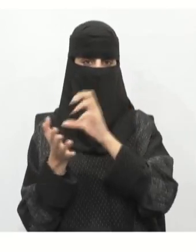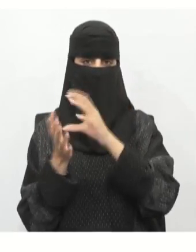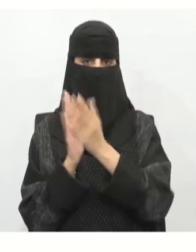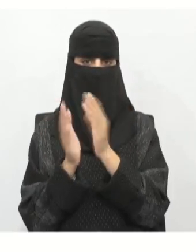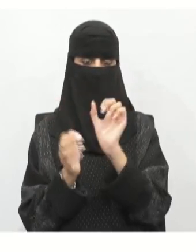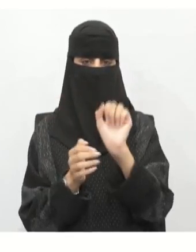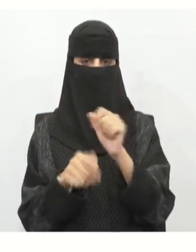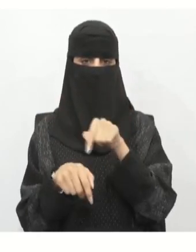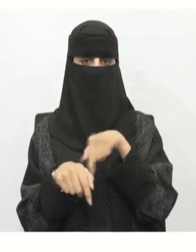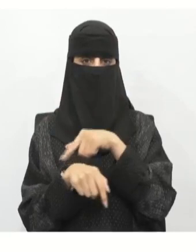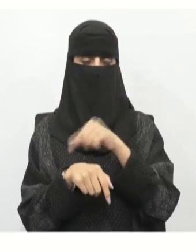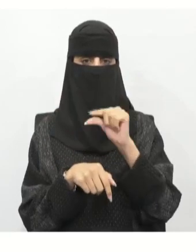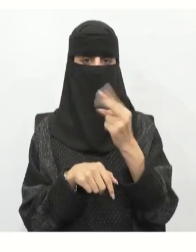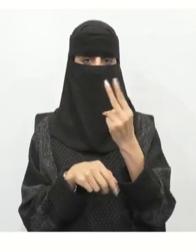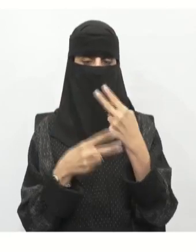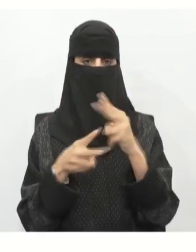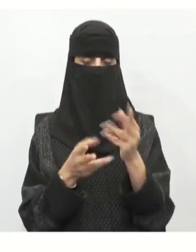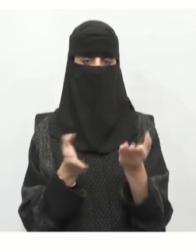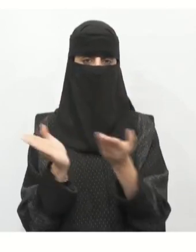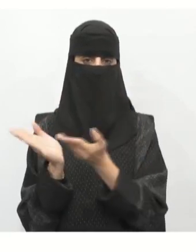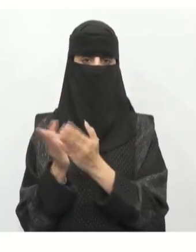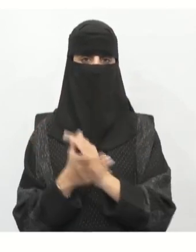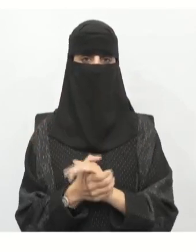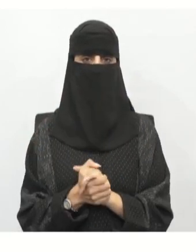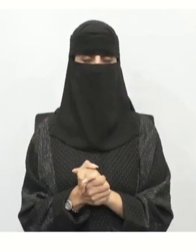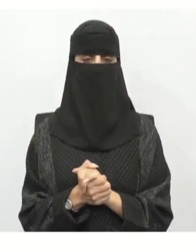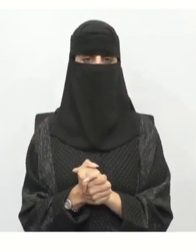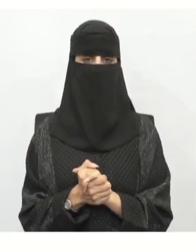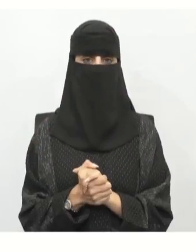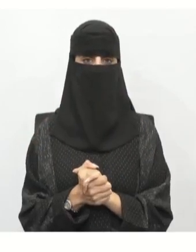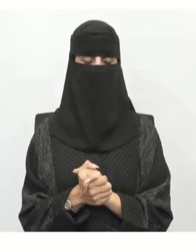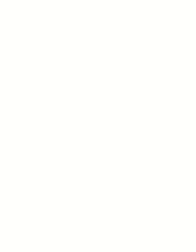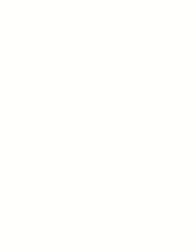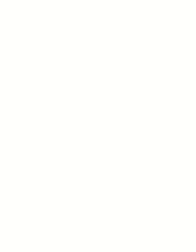الكتاب ناخذ دقيقتان لتدوين الاجابه